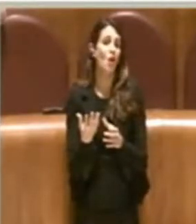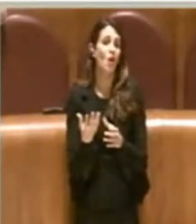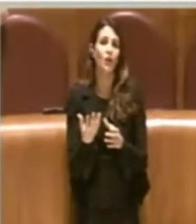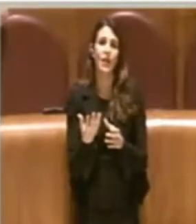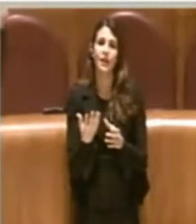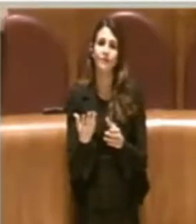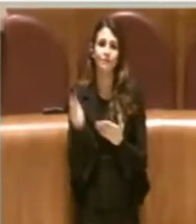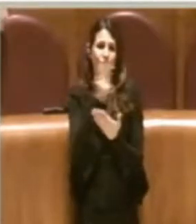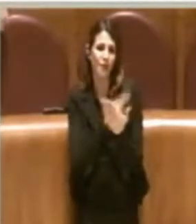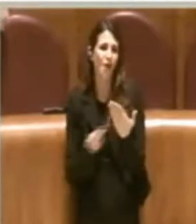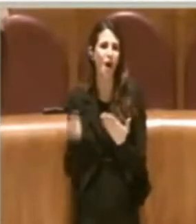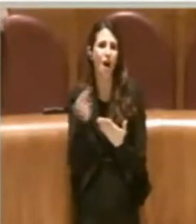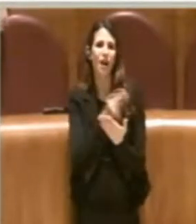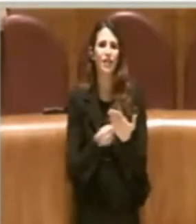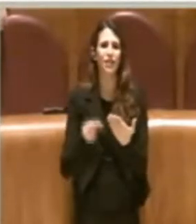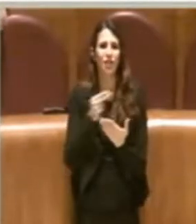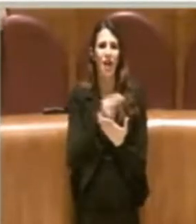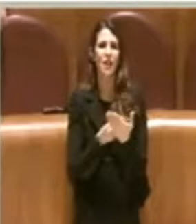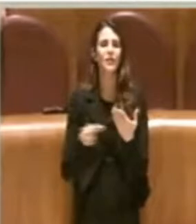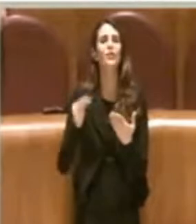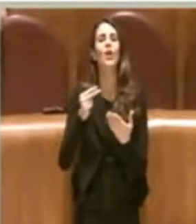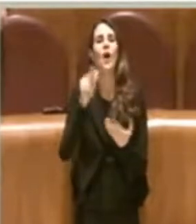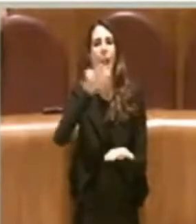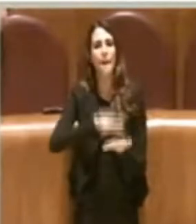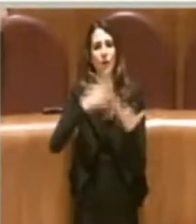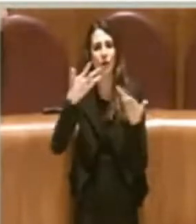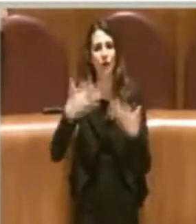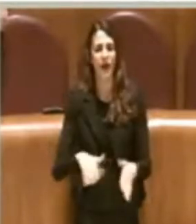al progetto approvato.